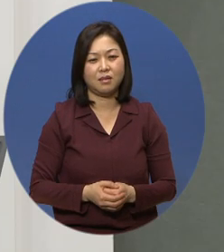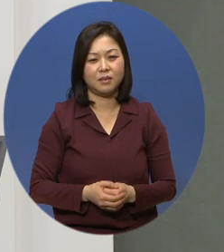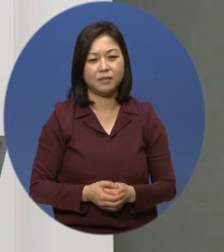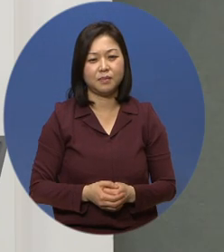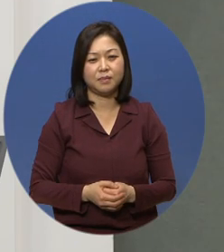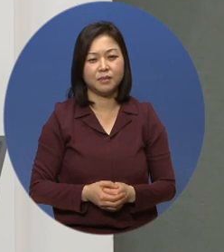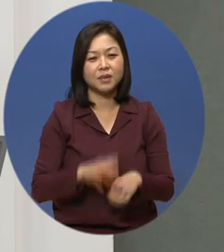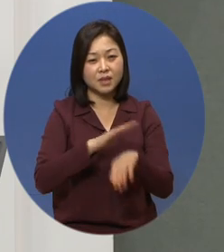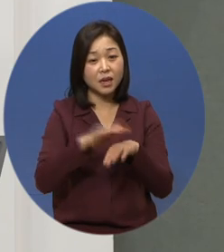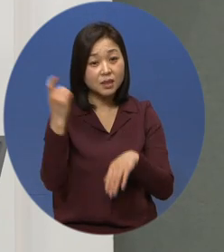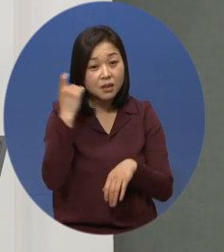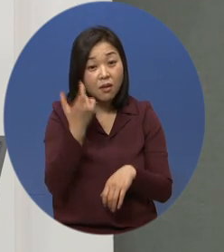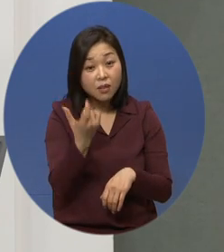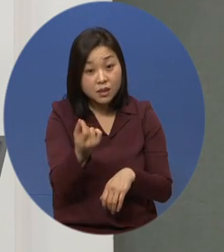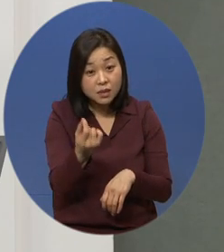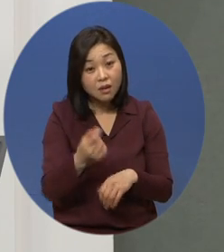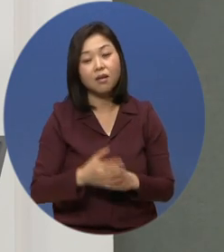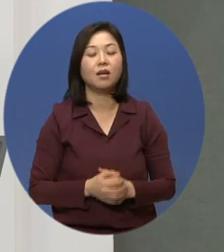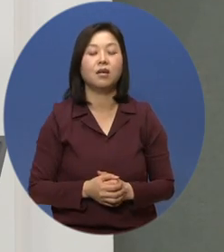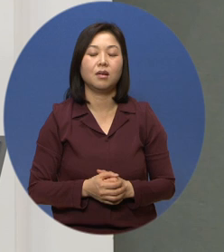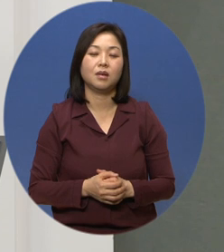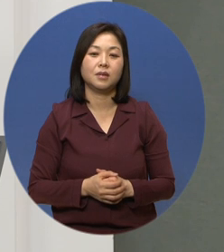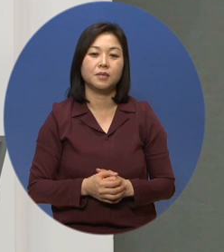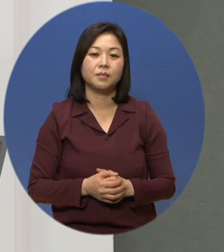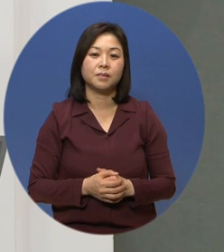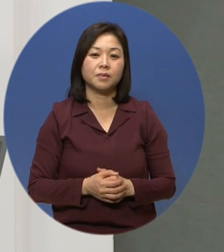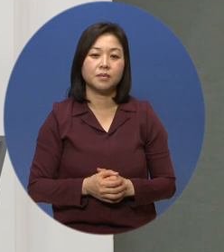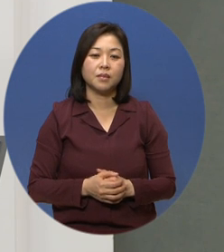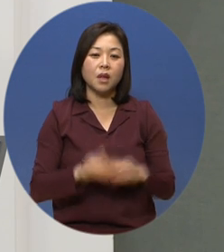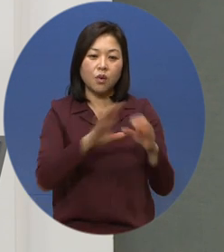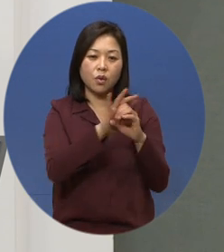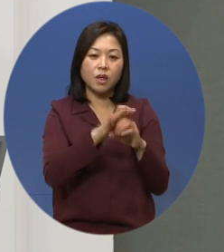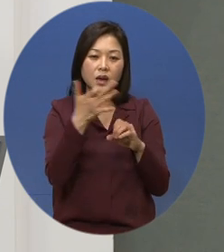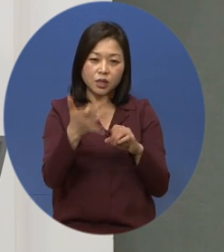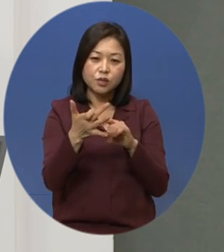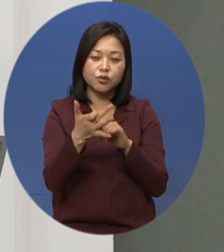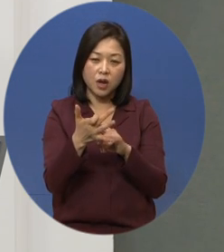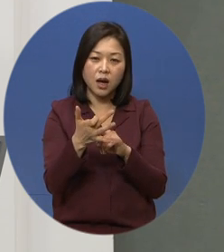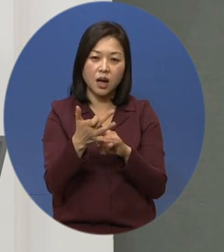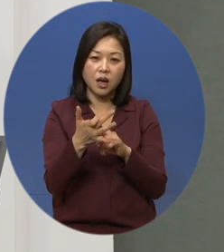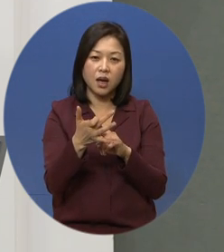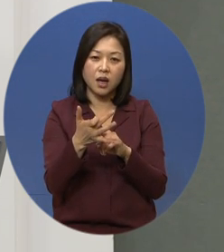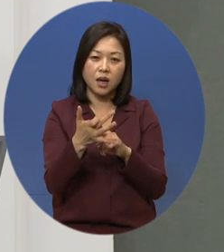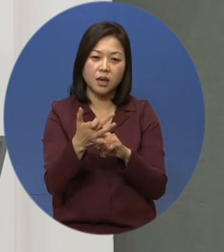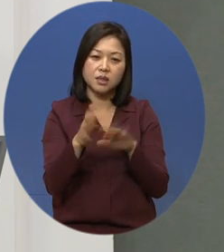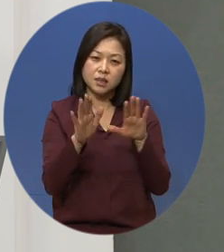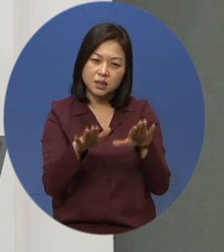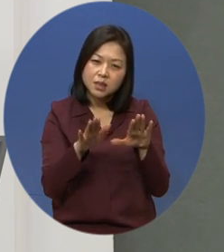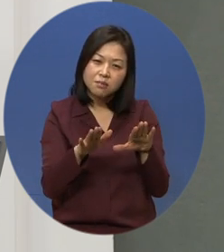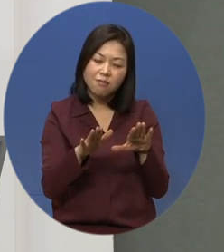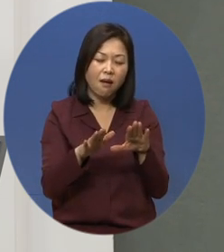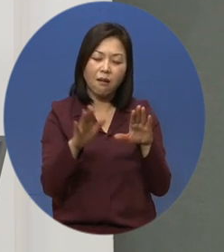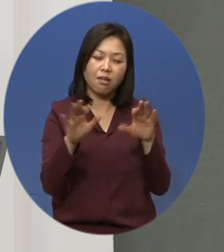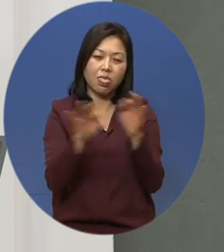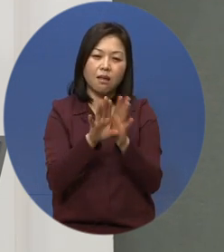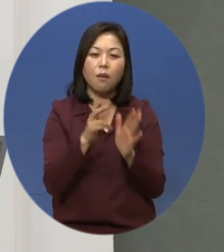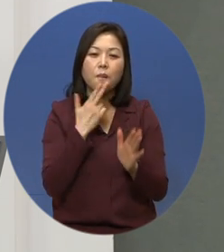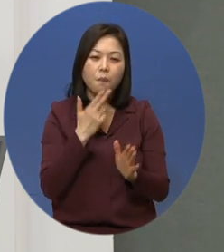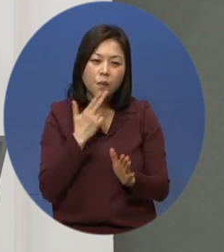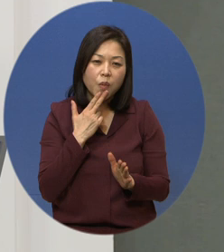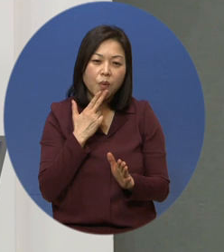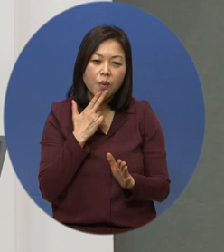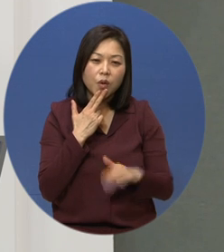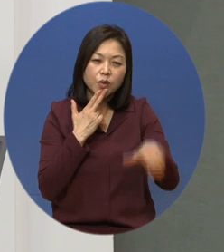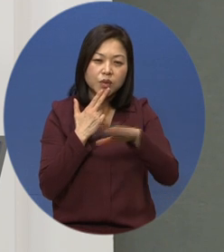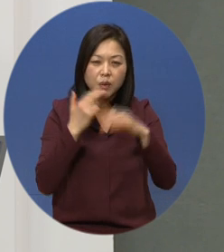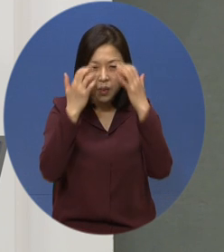잘 들으셨죠 여러분 에 코로나가 아직도 우리 곁을 떠나지 않고 우리를